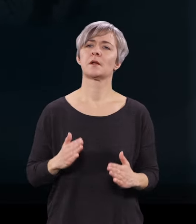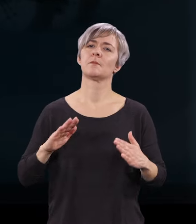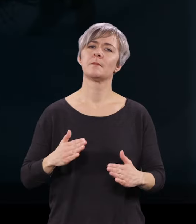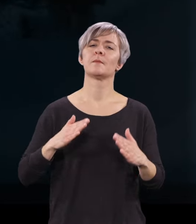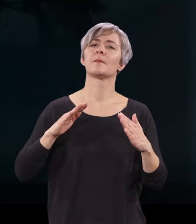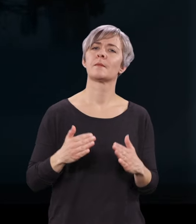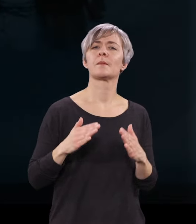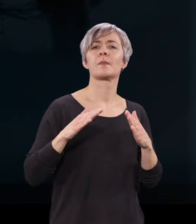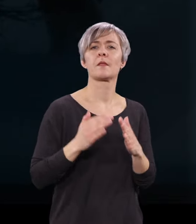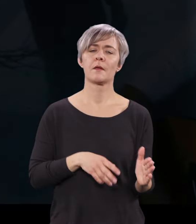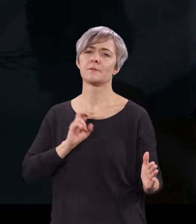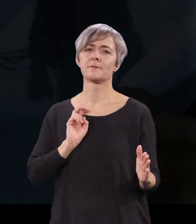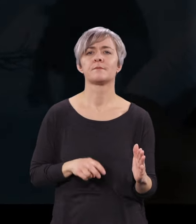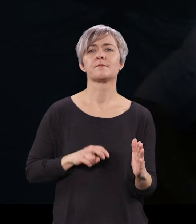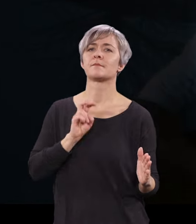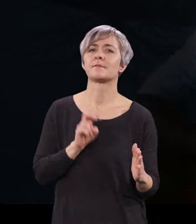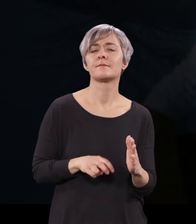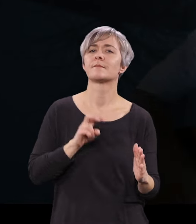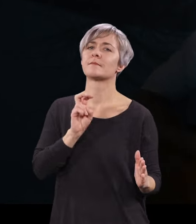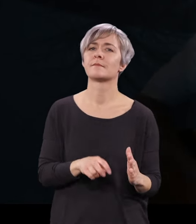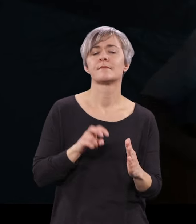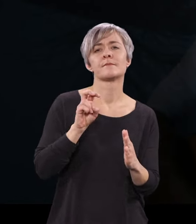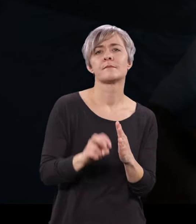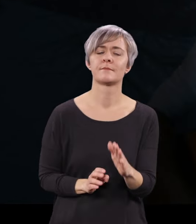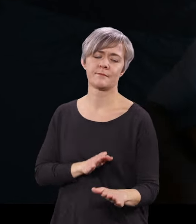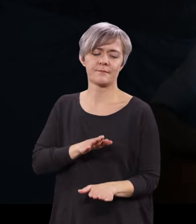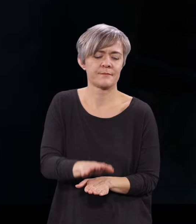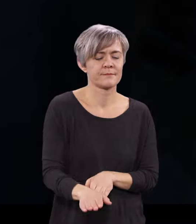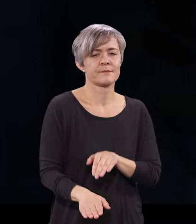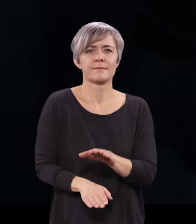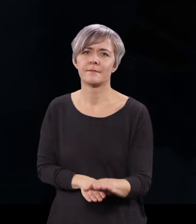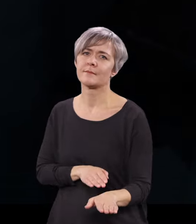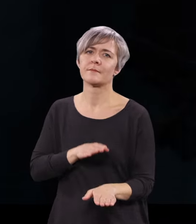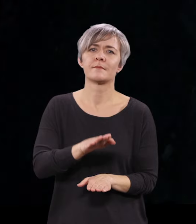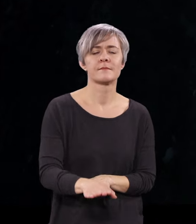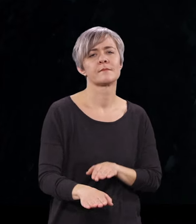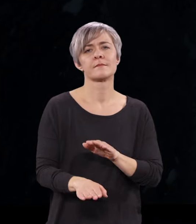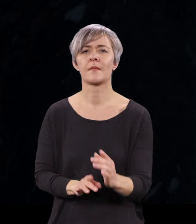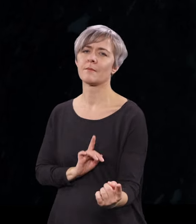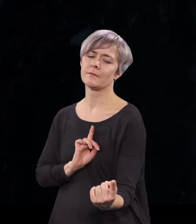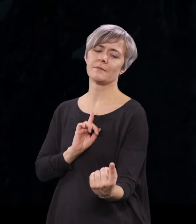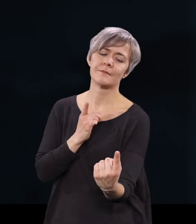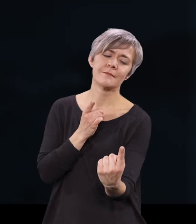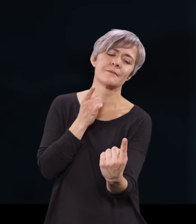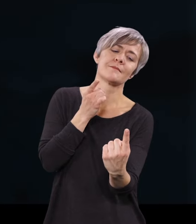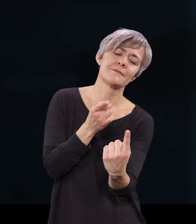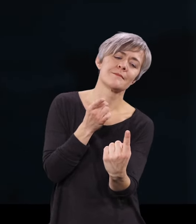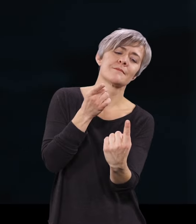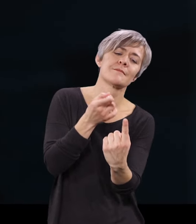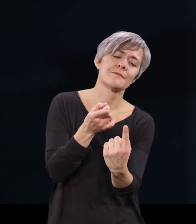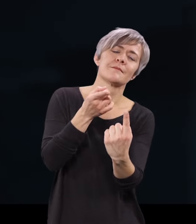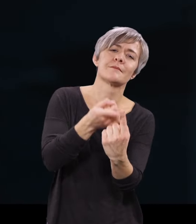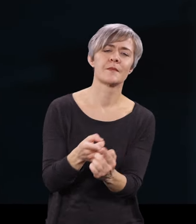Schritt für Schritt, den Berg da rauf, Tritt für Tritt, lass